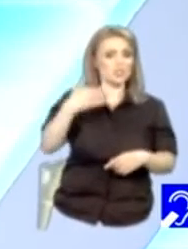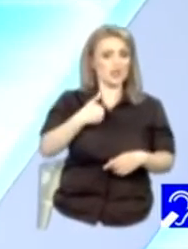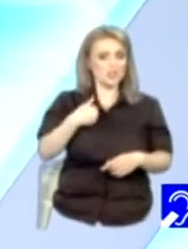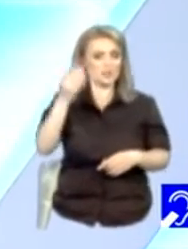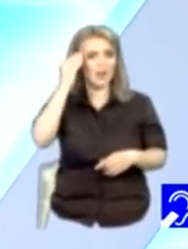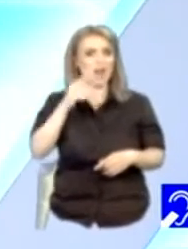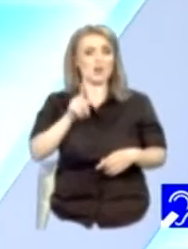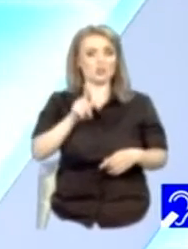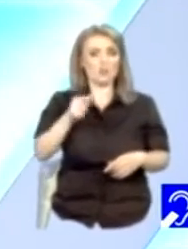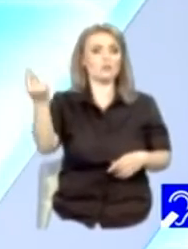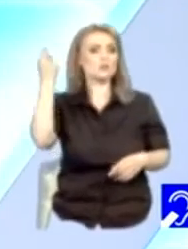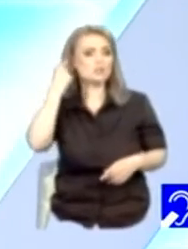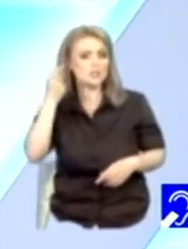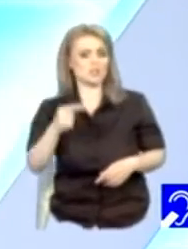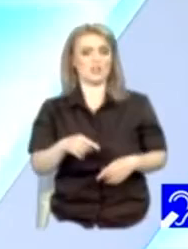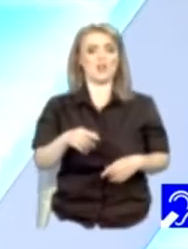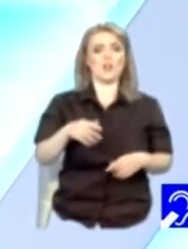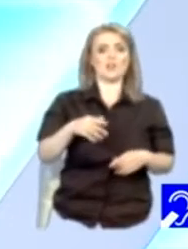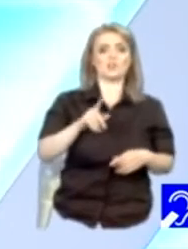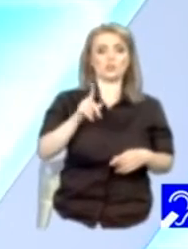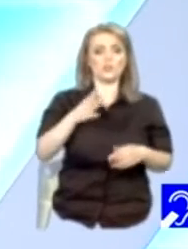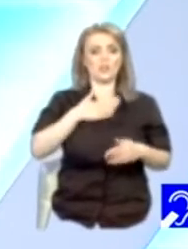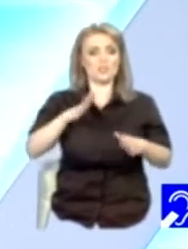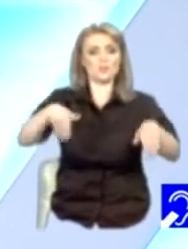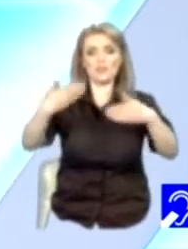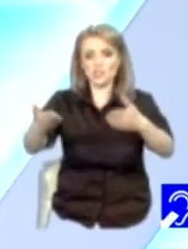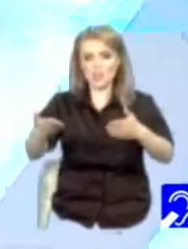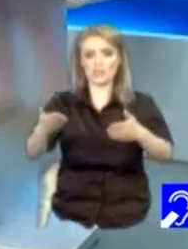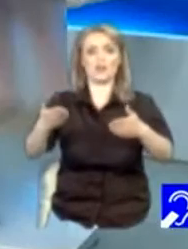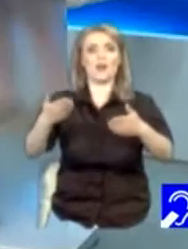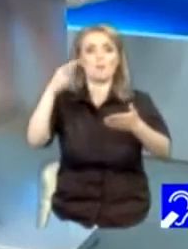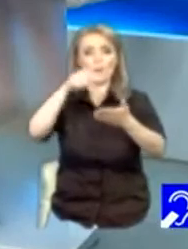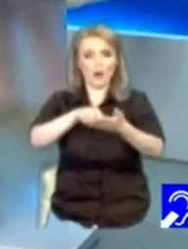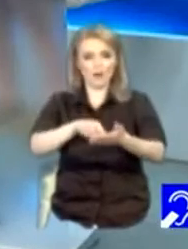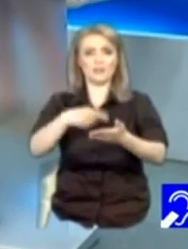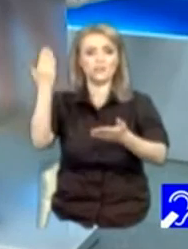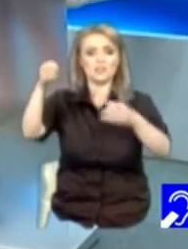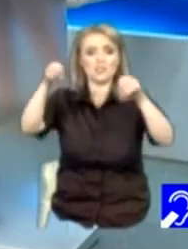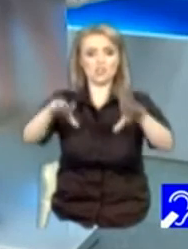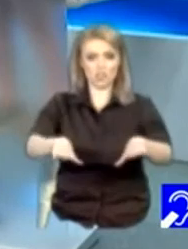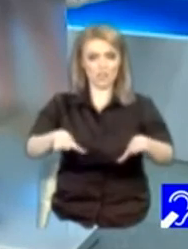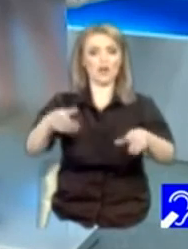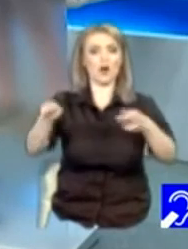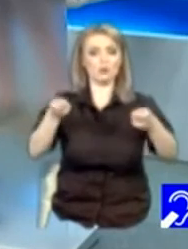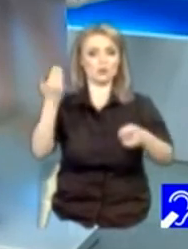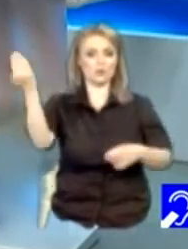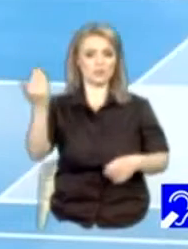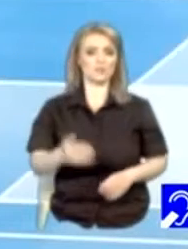să ajungă în deciziile Parlamentului. Mulțumesc pentru răspuns. Vă spuneam la început că